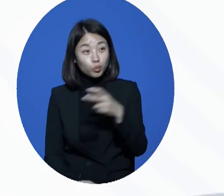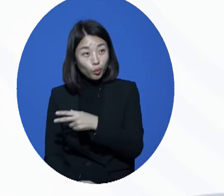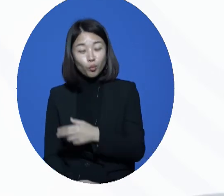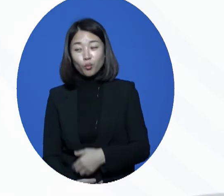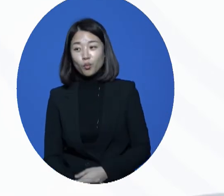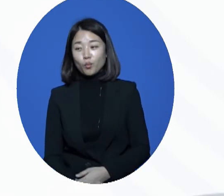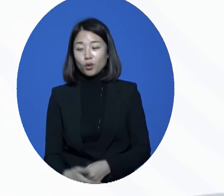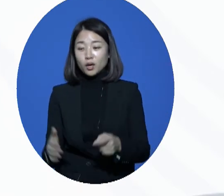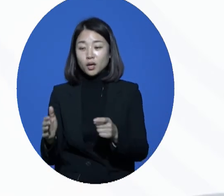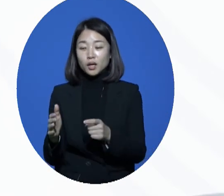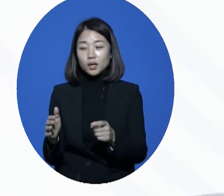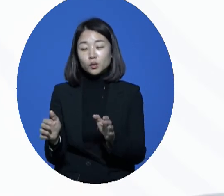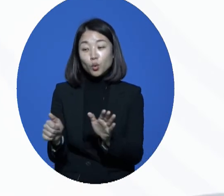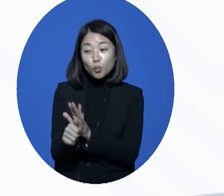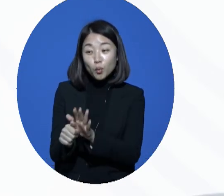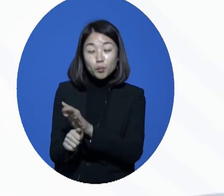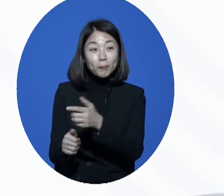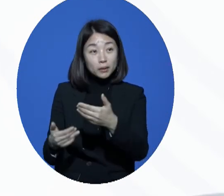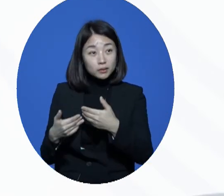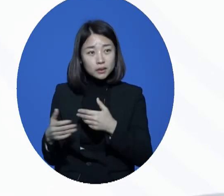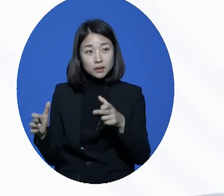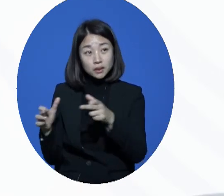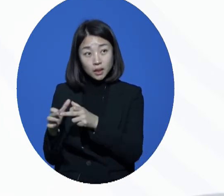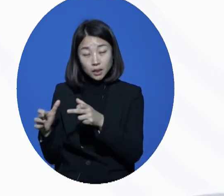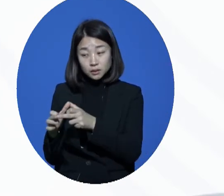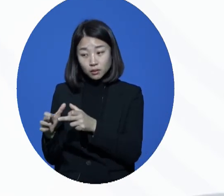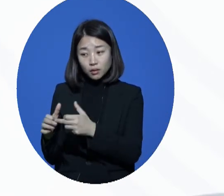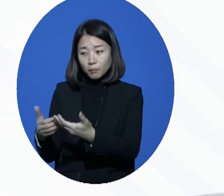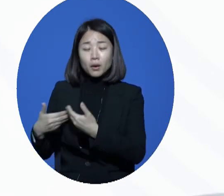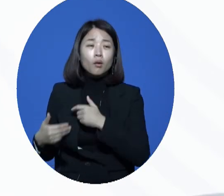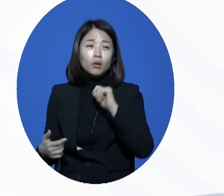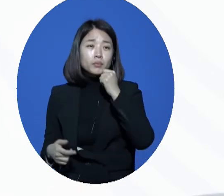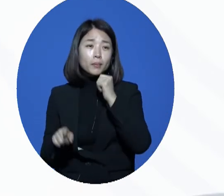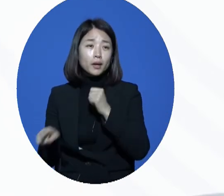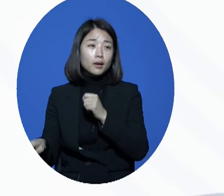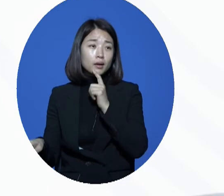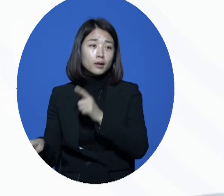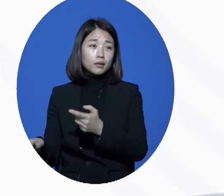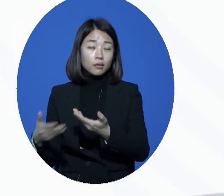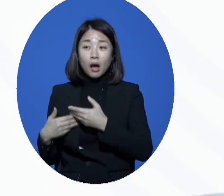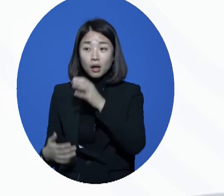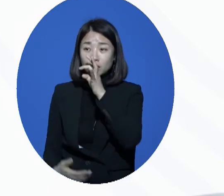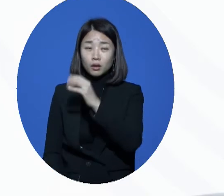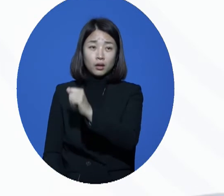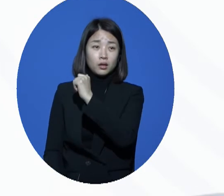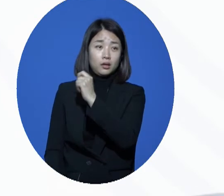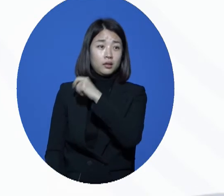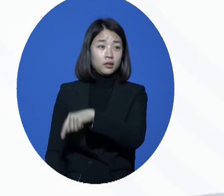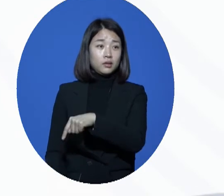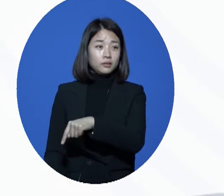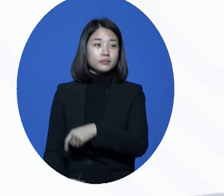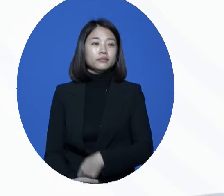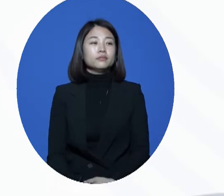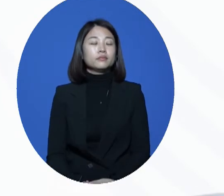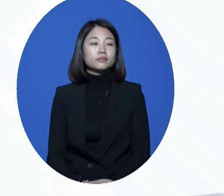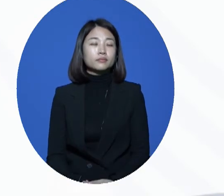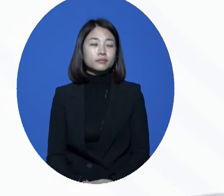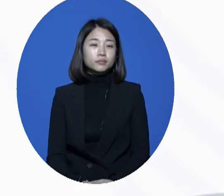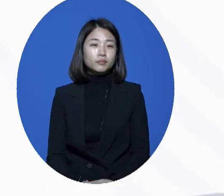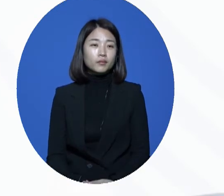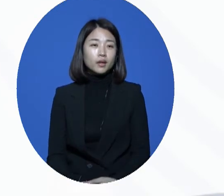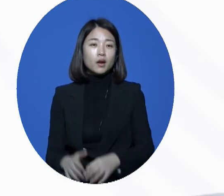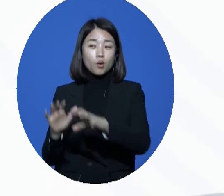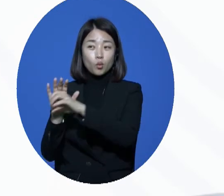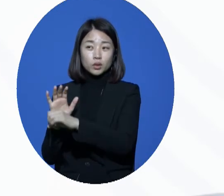돌봄 이용도 장애 학생들이 이용이 어렵다라고 하는 것들을 확인할 수 있었습니다. 지금 코로나19